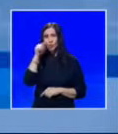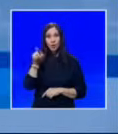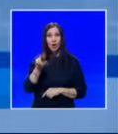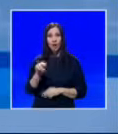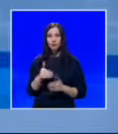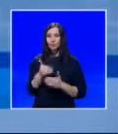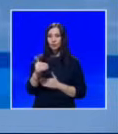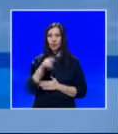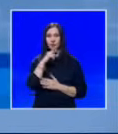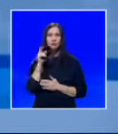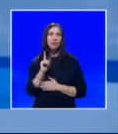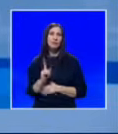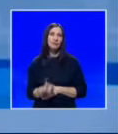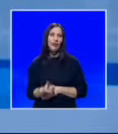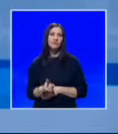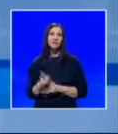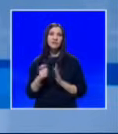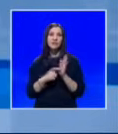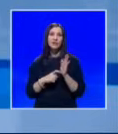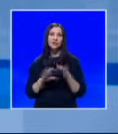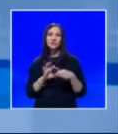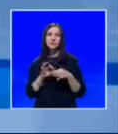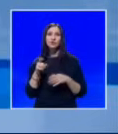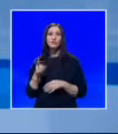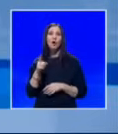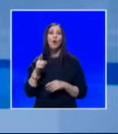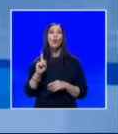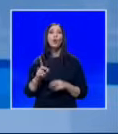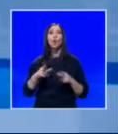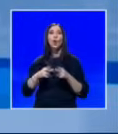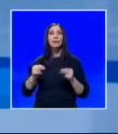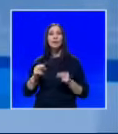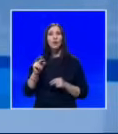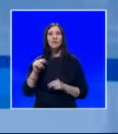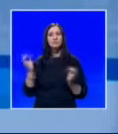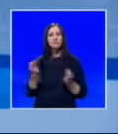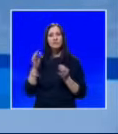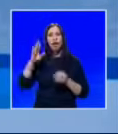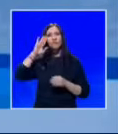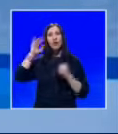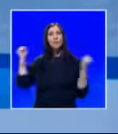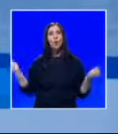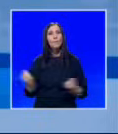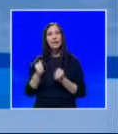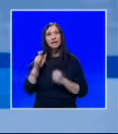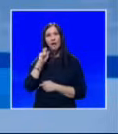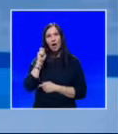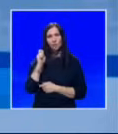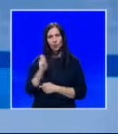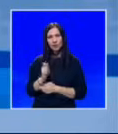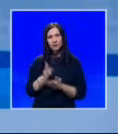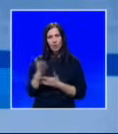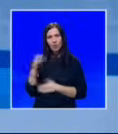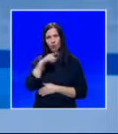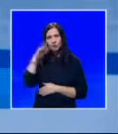заяви, че приоритетът на Русия трябва да бъдат задачите свързани с това, което Кремъл нарича специална военна операция в Украина.